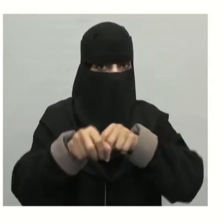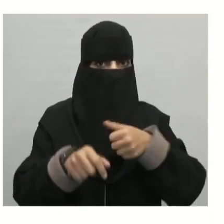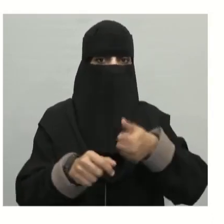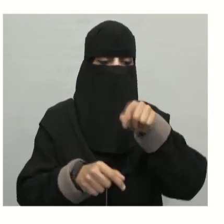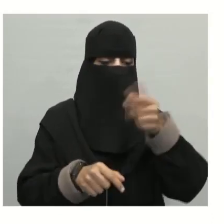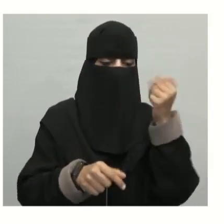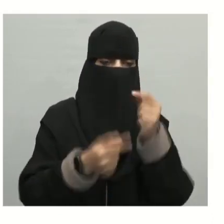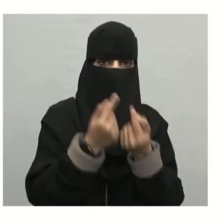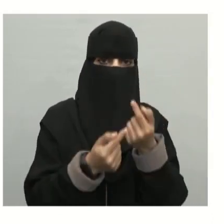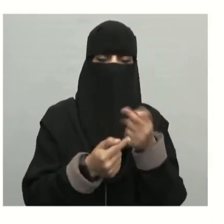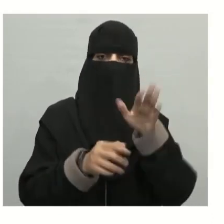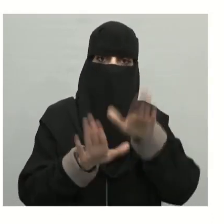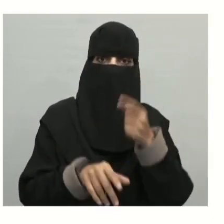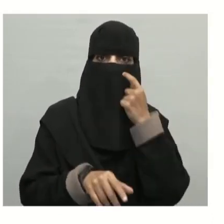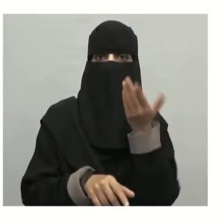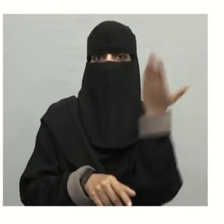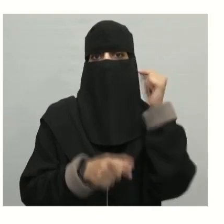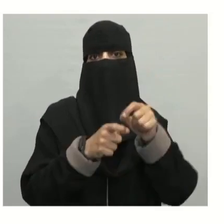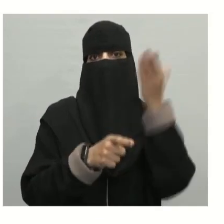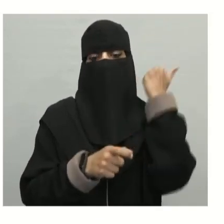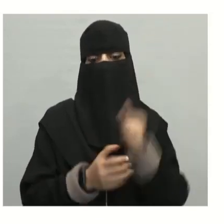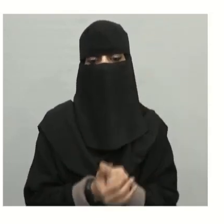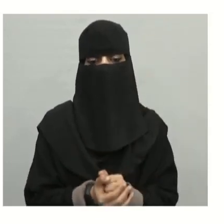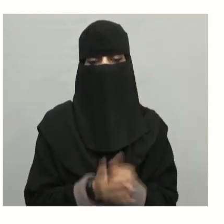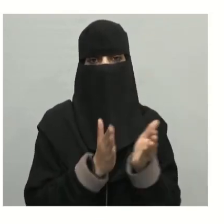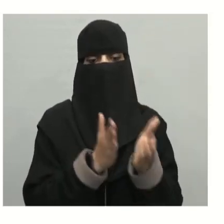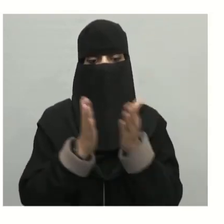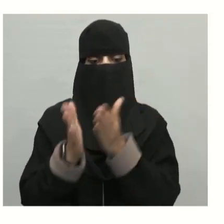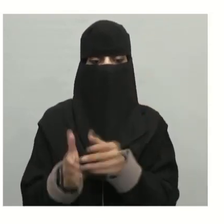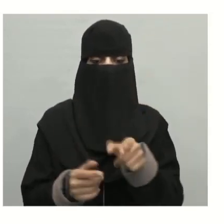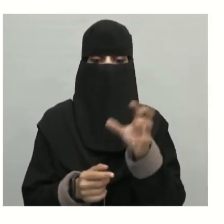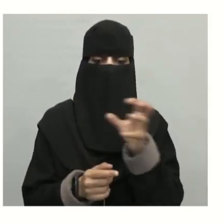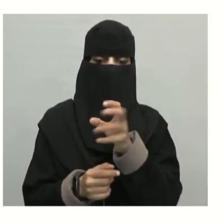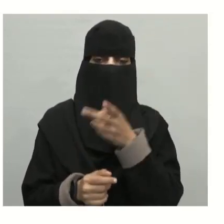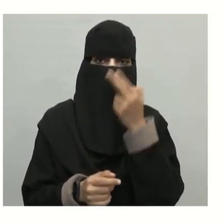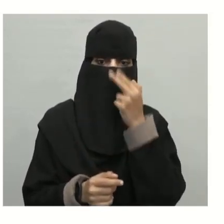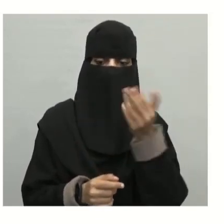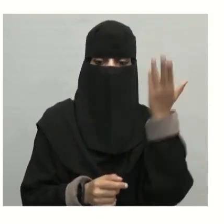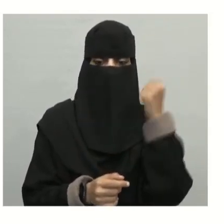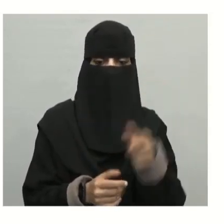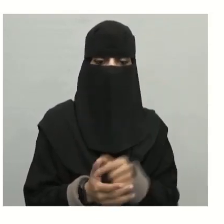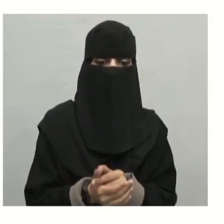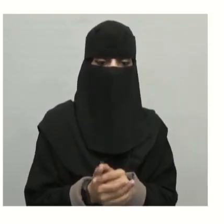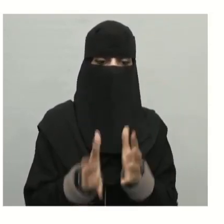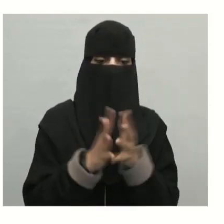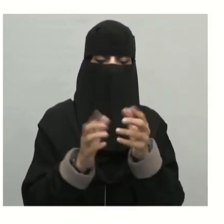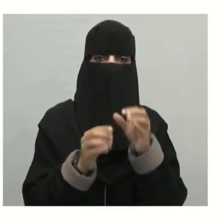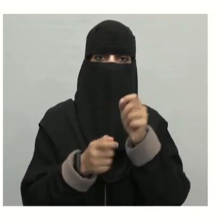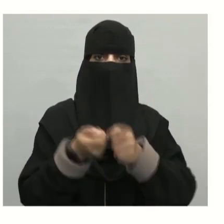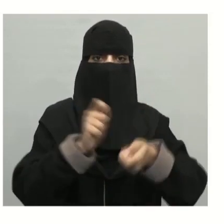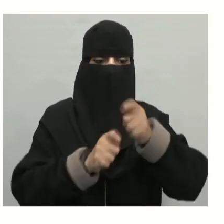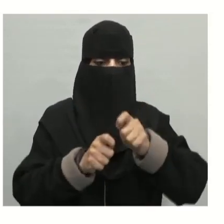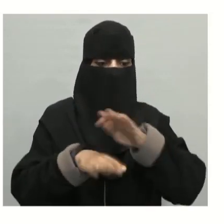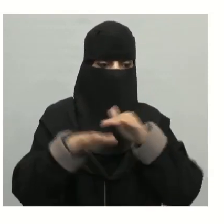يعيش في الماضي كذلك ننتقل الان الى صخور جديده من صخور قديمه تعمل الكثير من العوامل